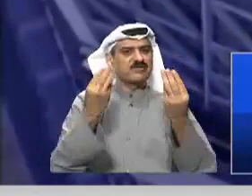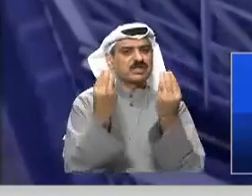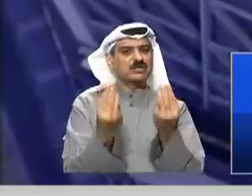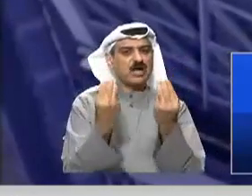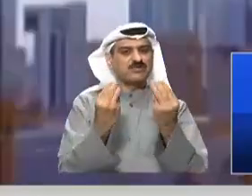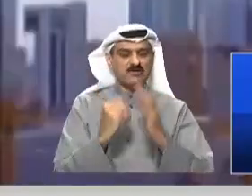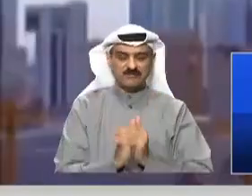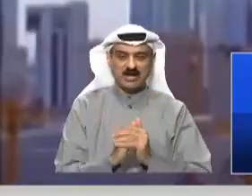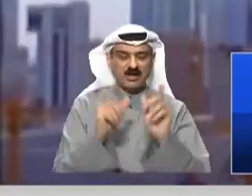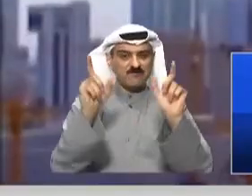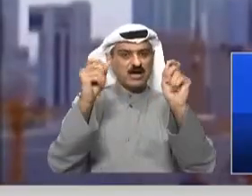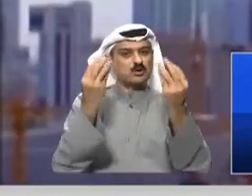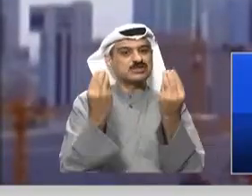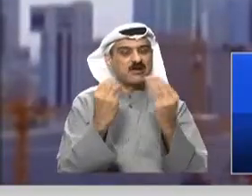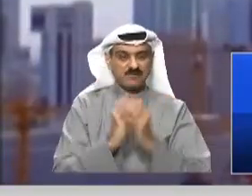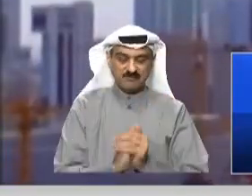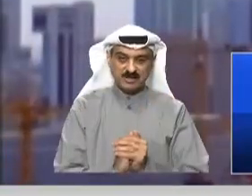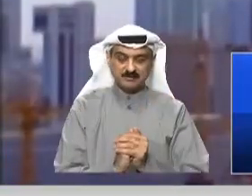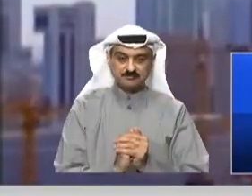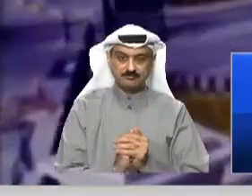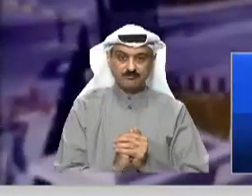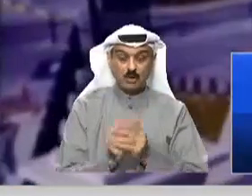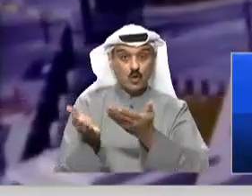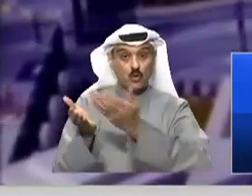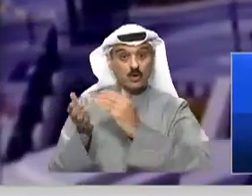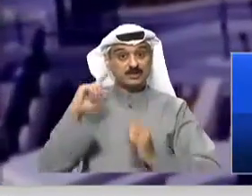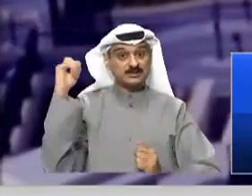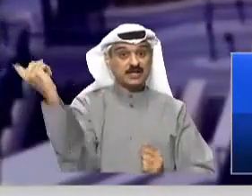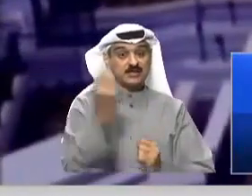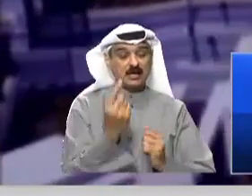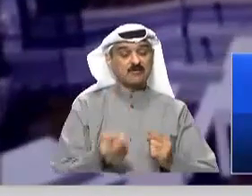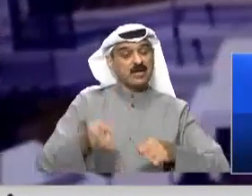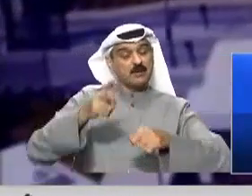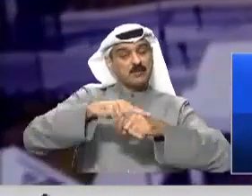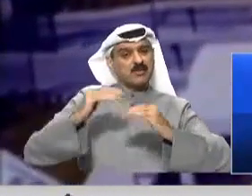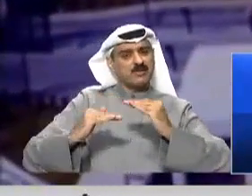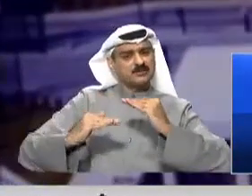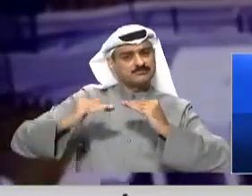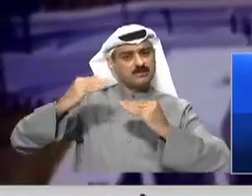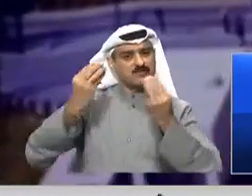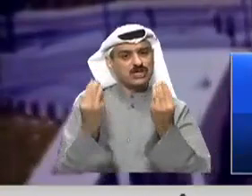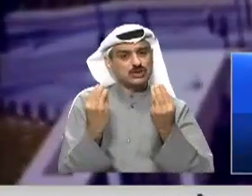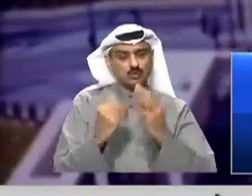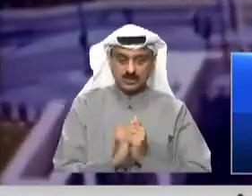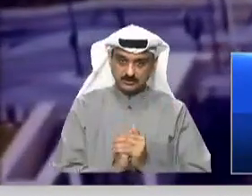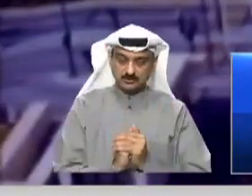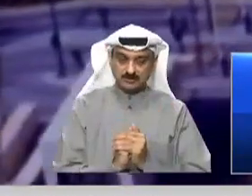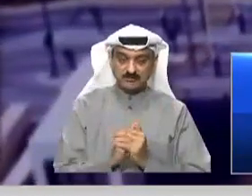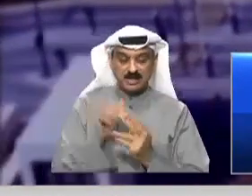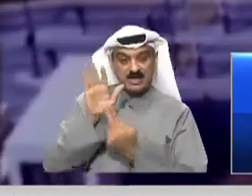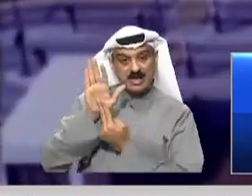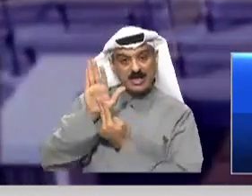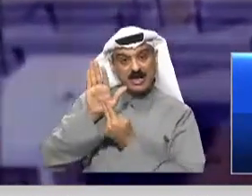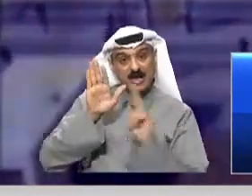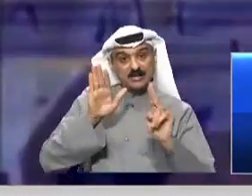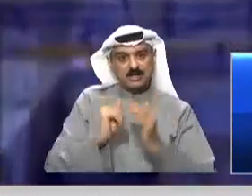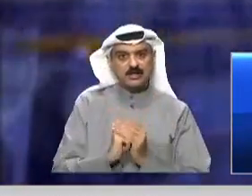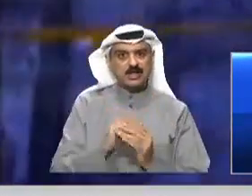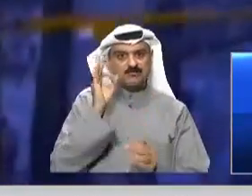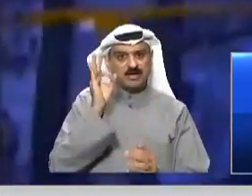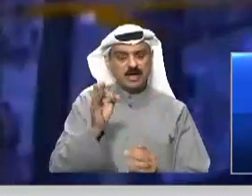منح الاقتصادات العالمية فرصة جديدة للتعافي والنمو، مبينا أن التقرير يحلل